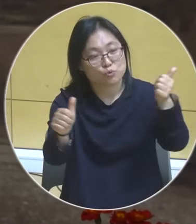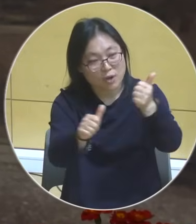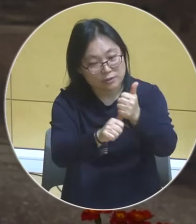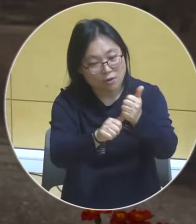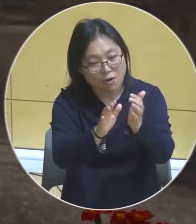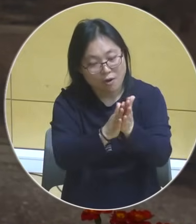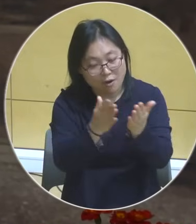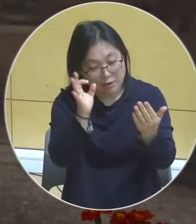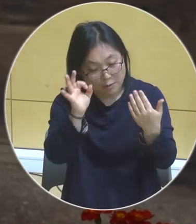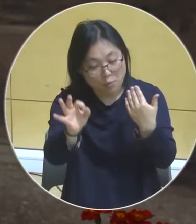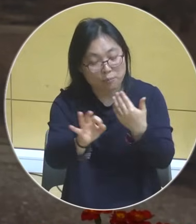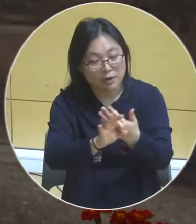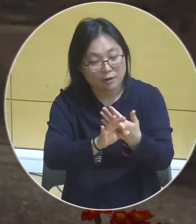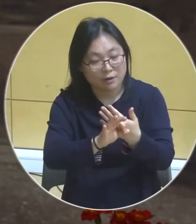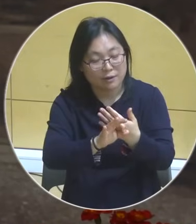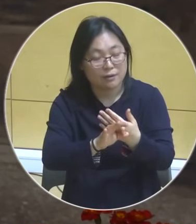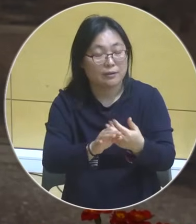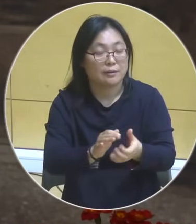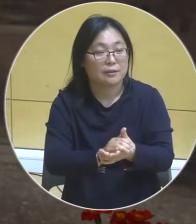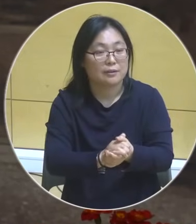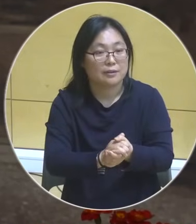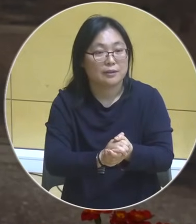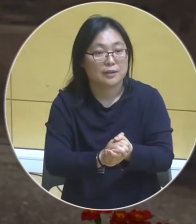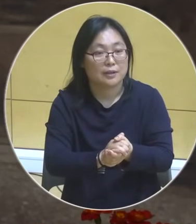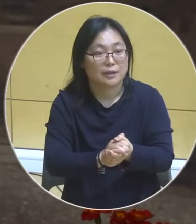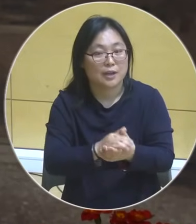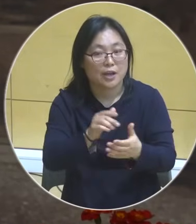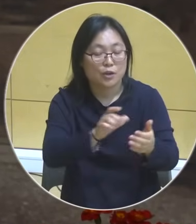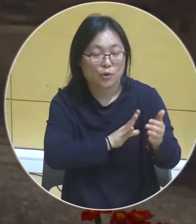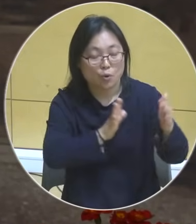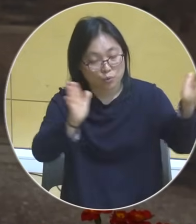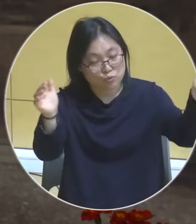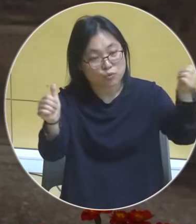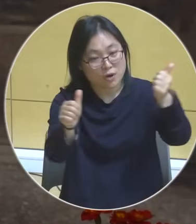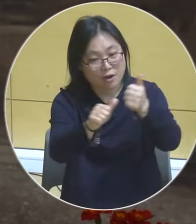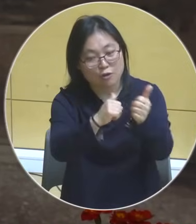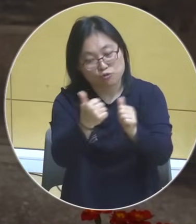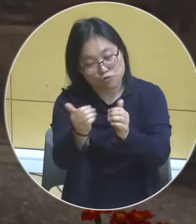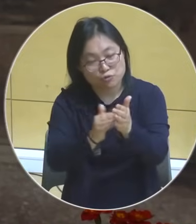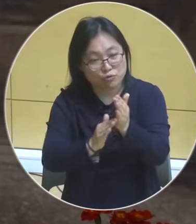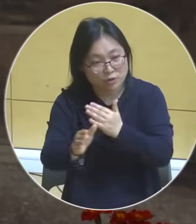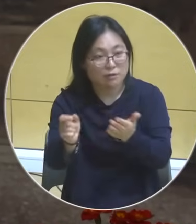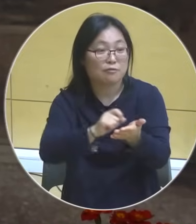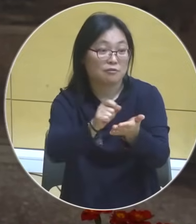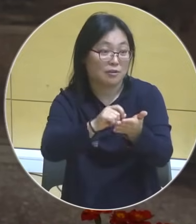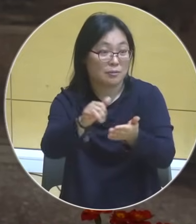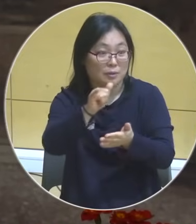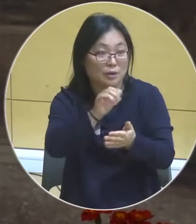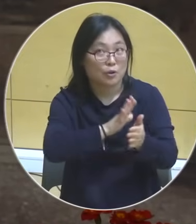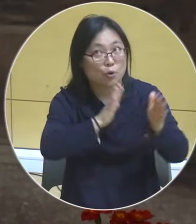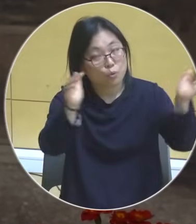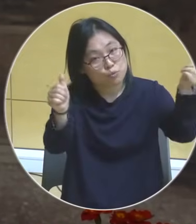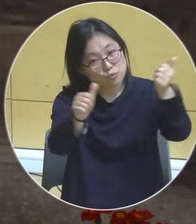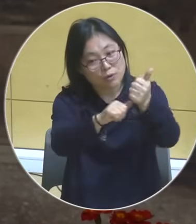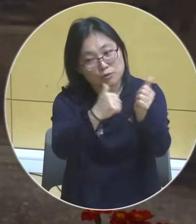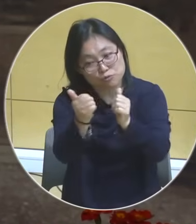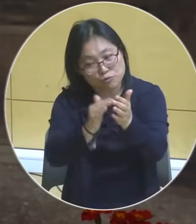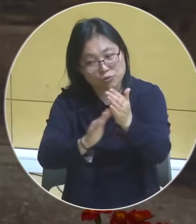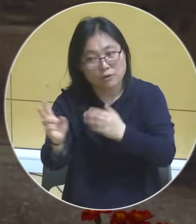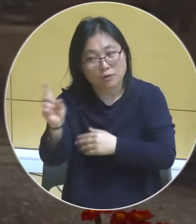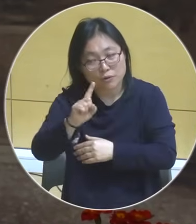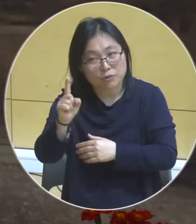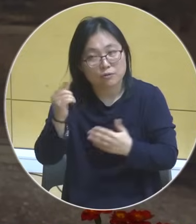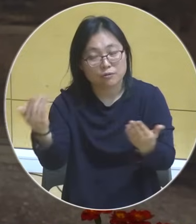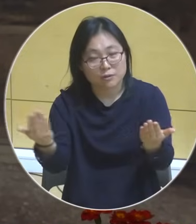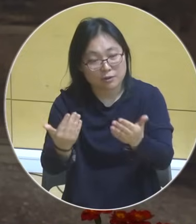이어서 뒤에 보면 사사기에도 이렇게 나옵니다. 여호수아가 죽은 후에라고 나옵니다. 여호수아가 죽은 후에는 어떤 일이